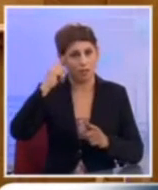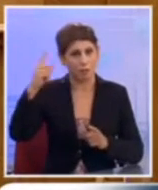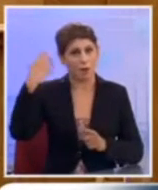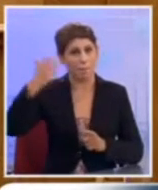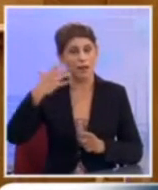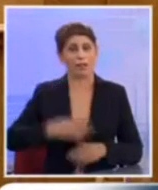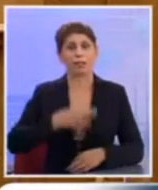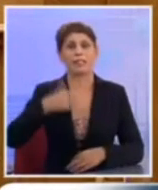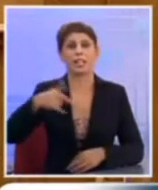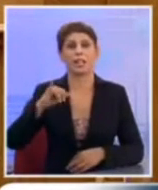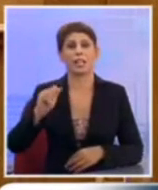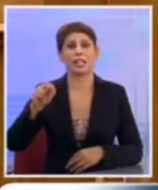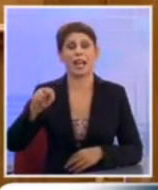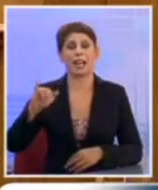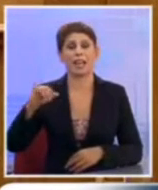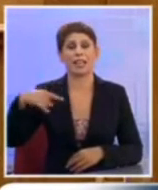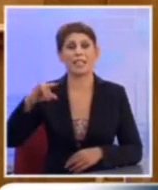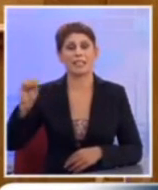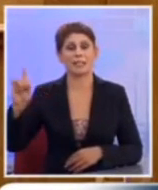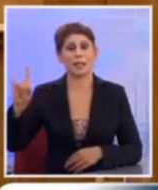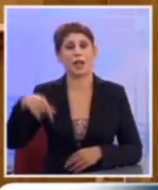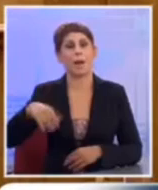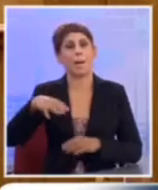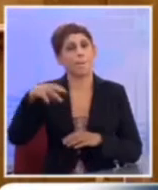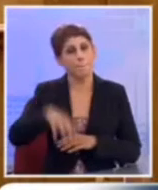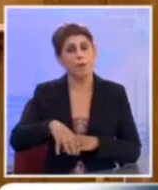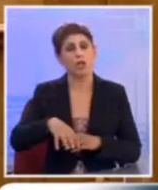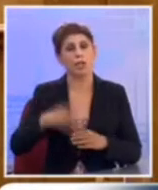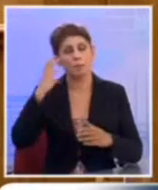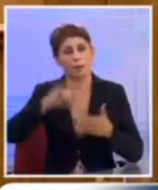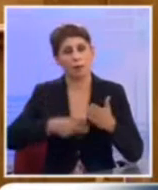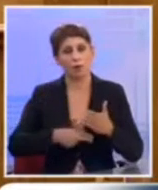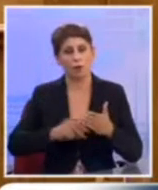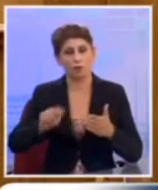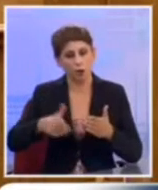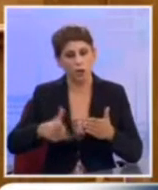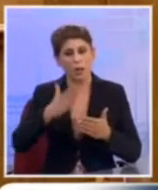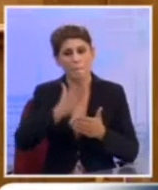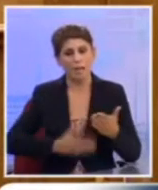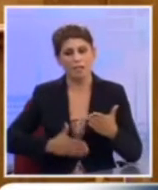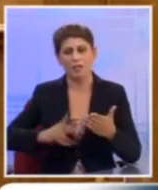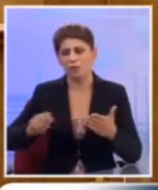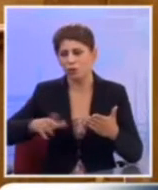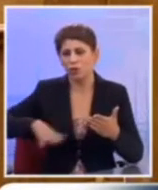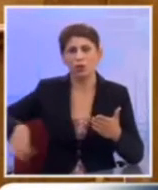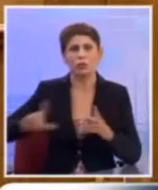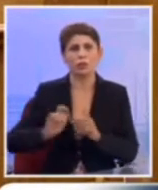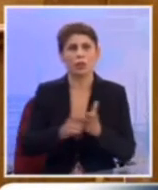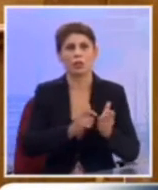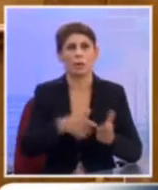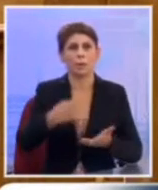του κυρίου Γιαννίτση, την περίοδο του μνημονίου, οι φτωχοί, οι μεσαίοι και οι λαϊκές τάξεις πληρώσαν